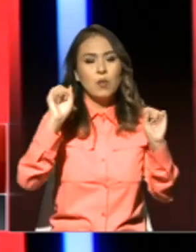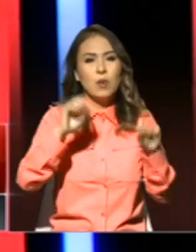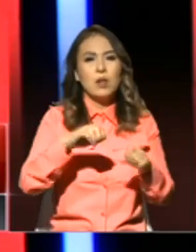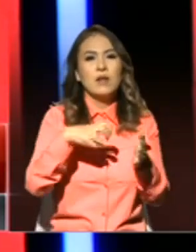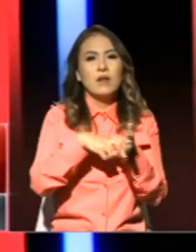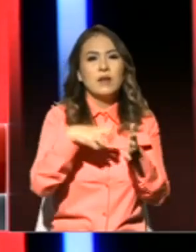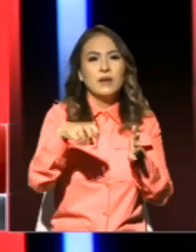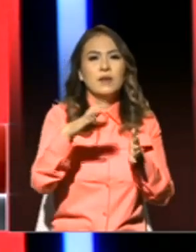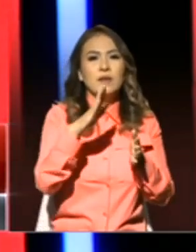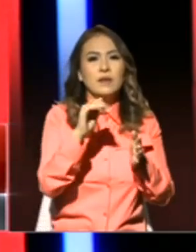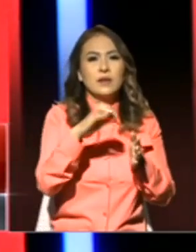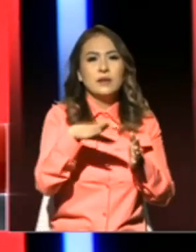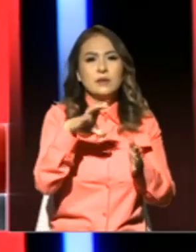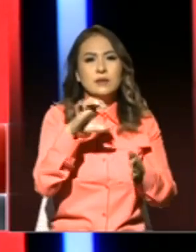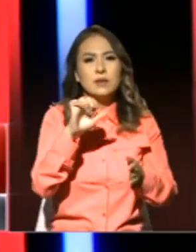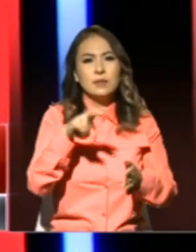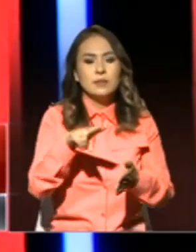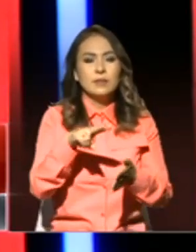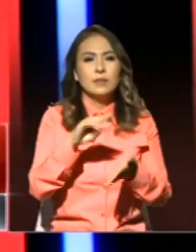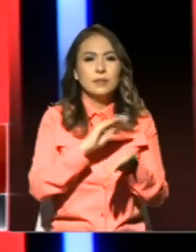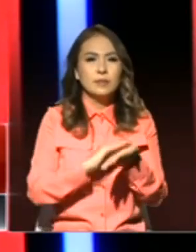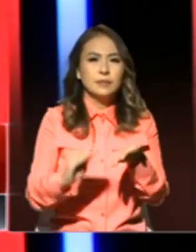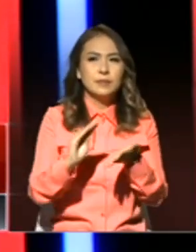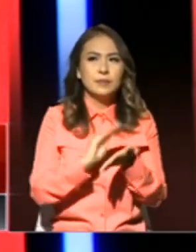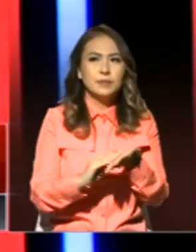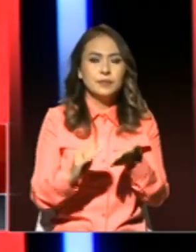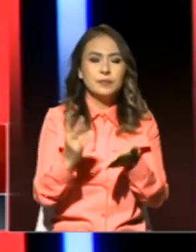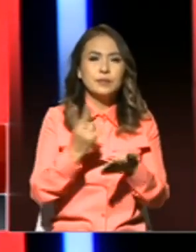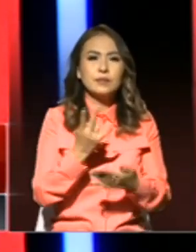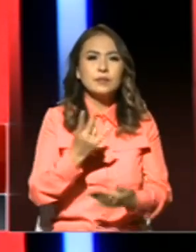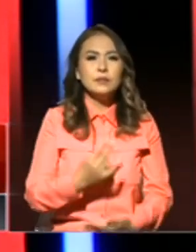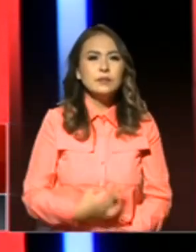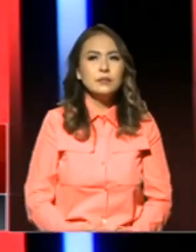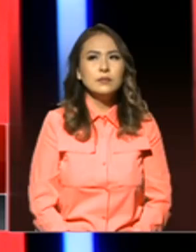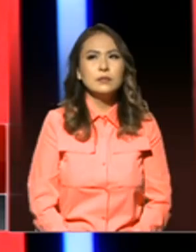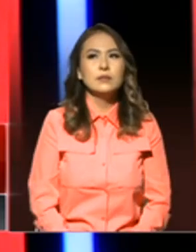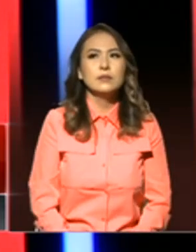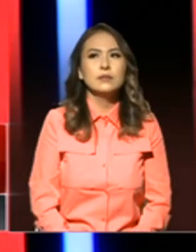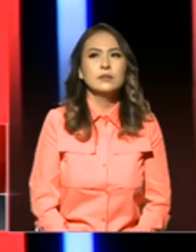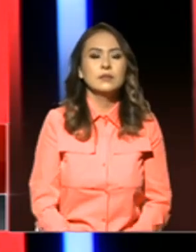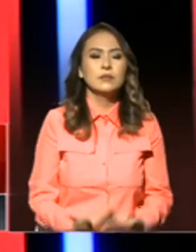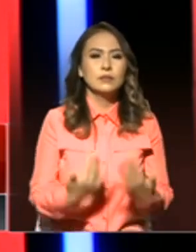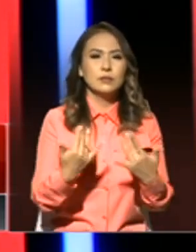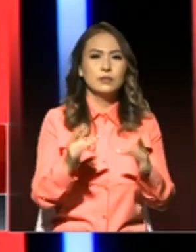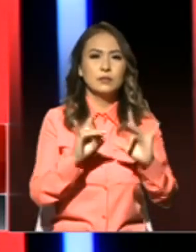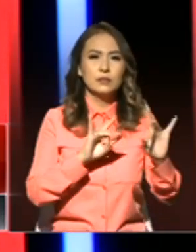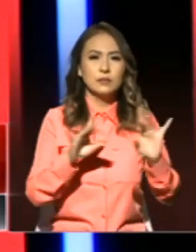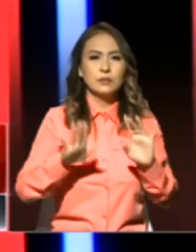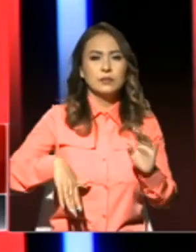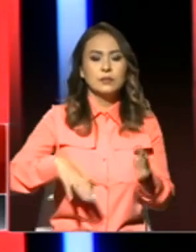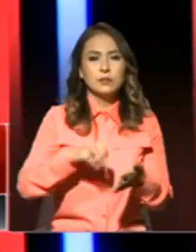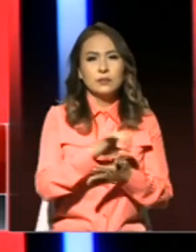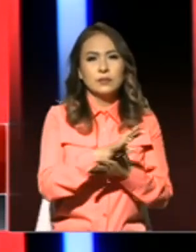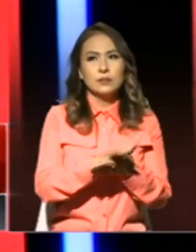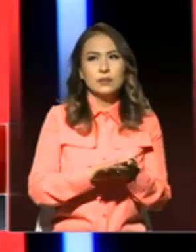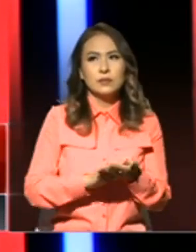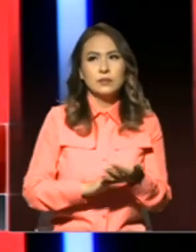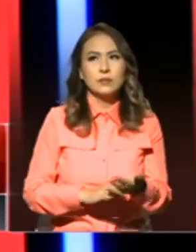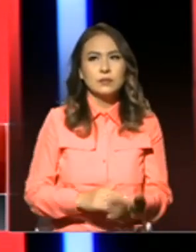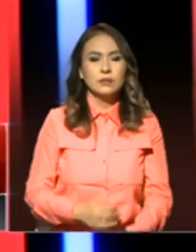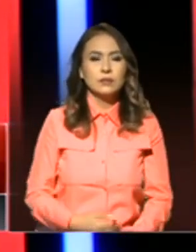желімізге хат түрінде, яғни жазбаша хабарлама жіберсеңіздер болады. Бізде қазір үзіліс, одан кейін осы ипотекалық тақырыбымызды